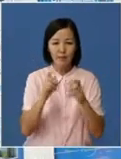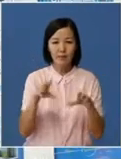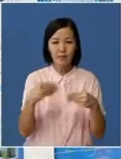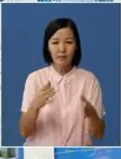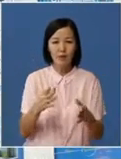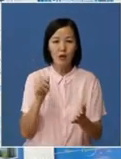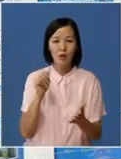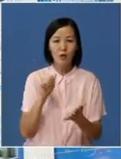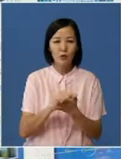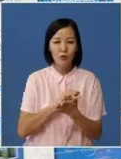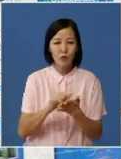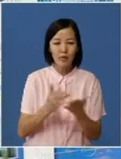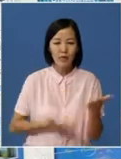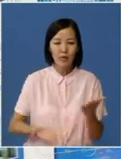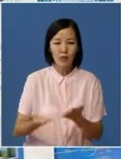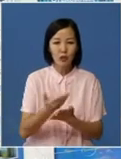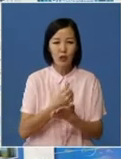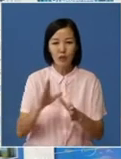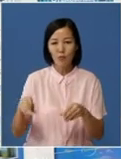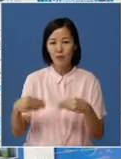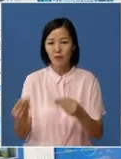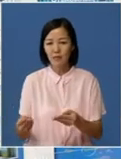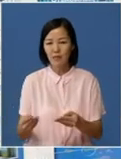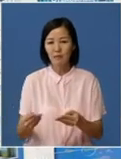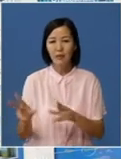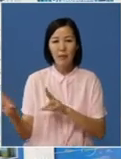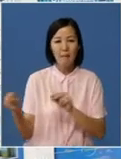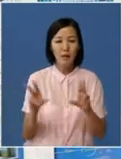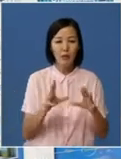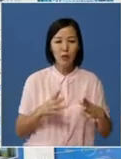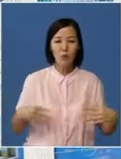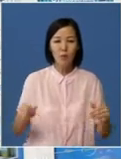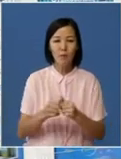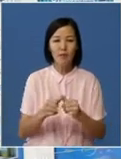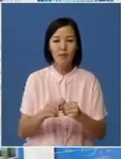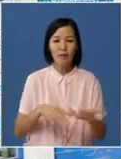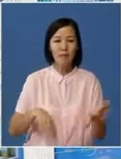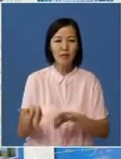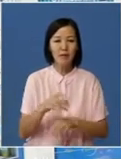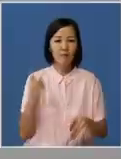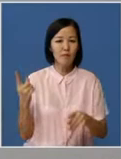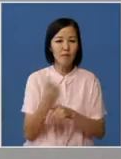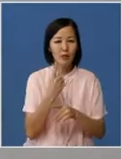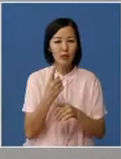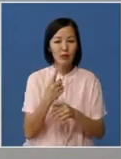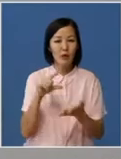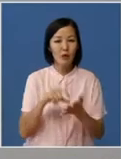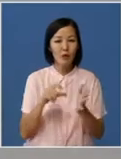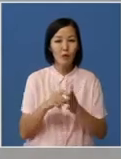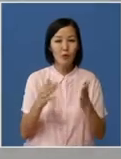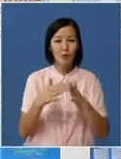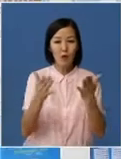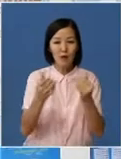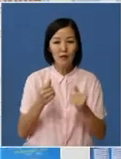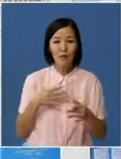Құжаттарын бәрін жинап, өткізіп, осы бақытты отбасы бағдарламасымен бірінші болып пәтер алып жатырмын. Және көп